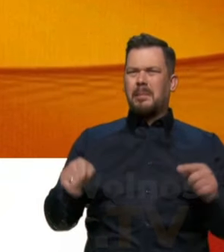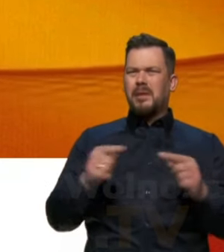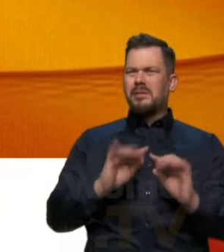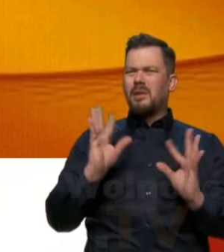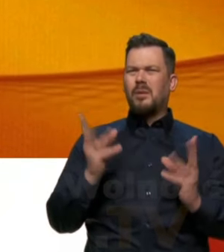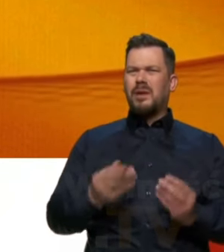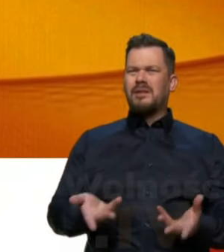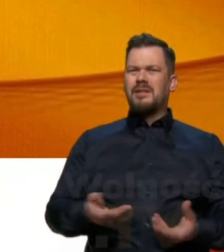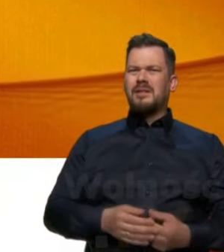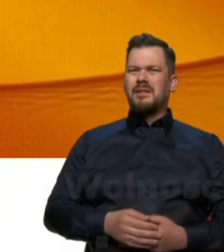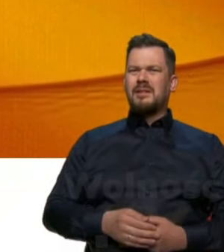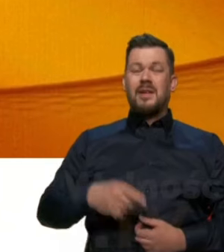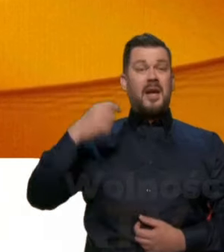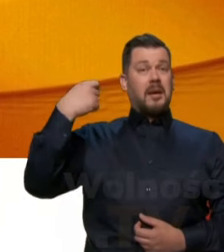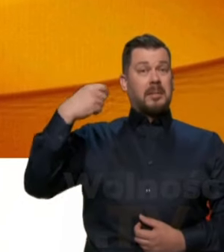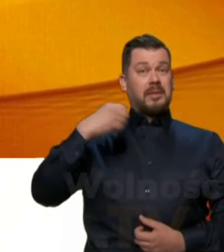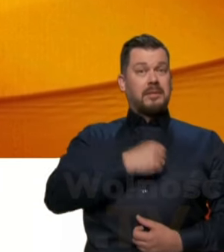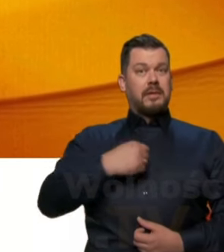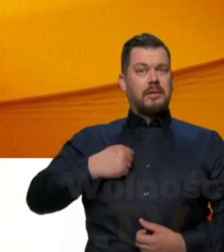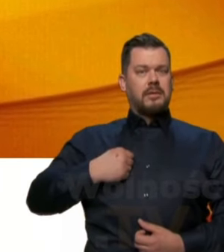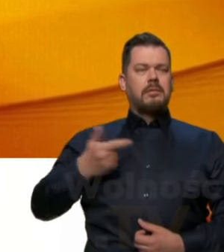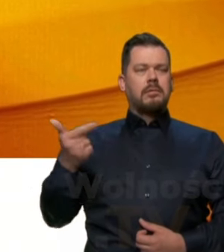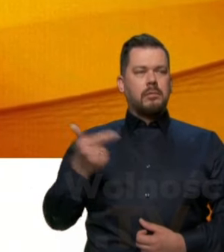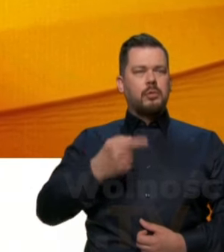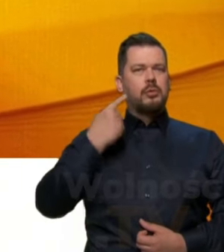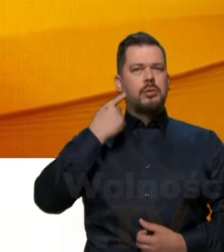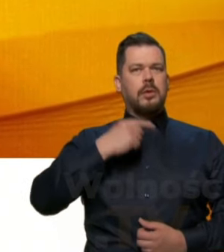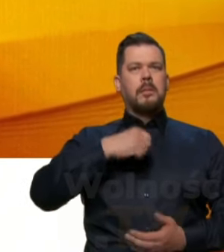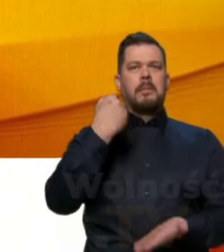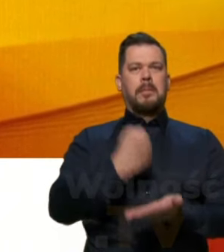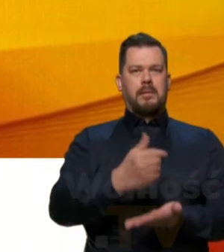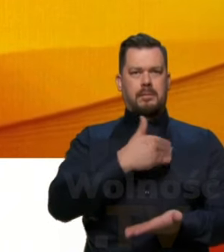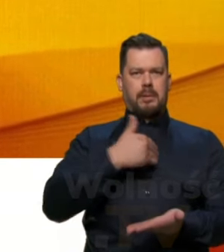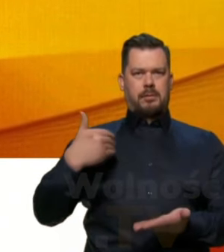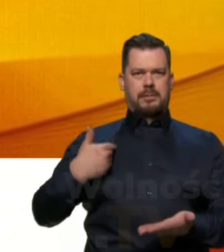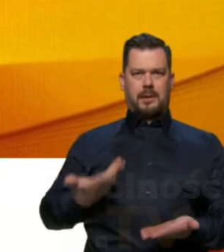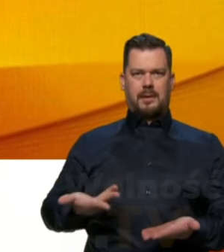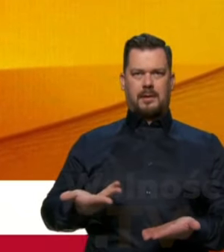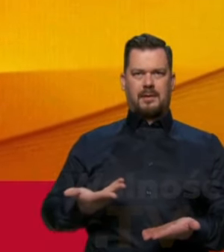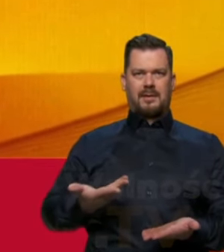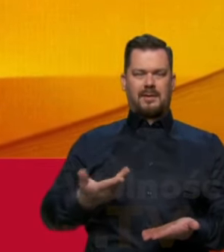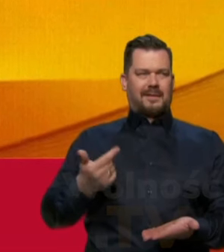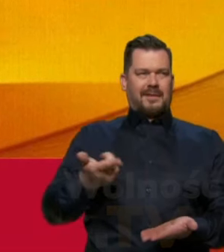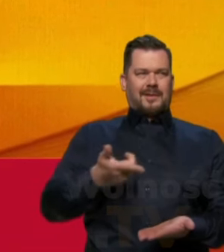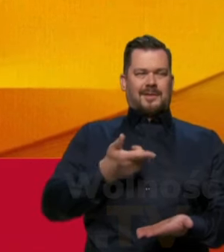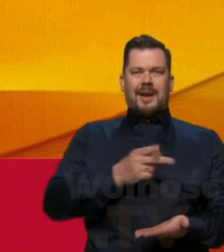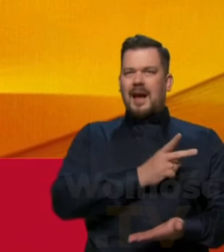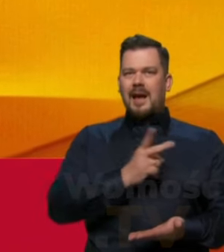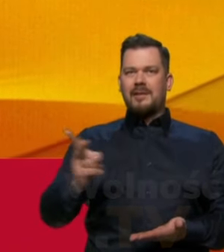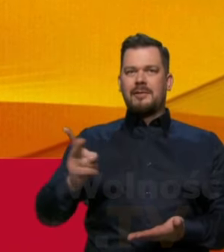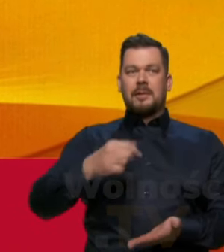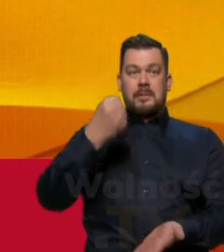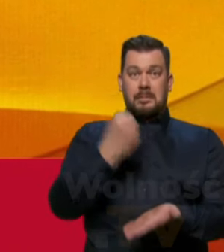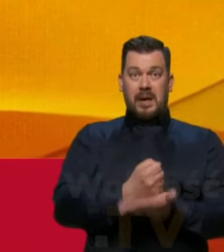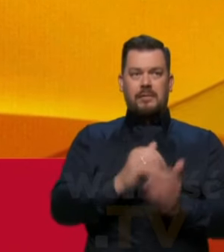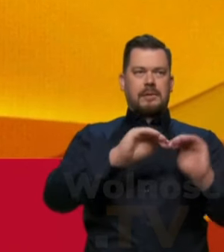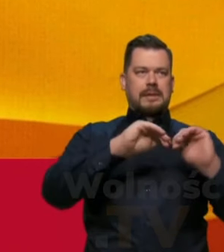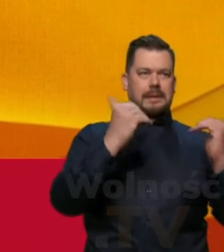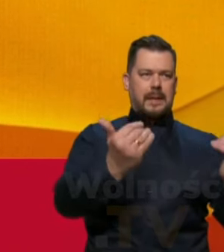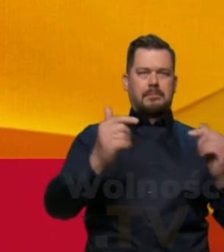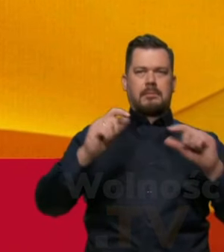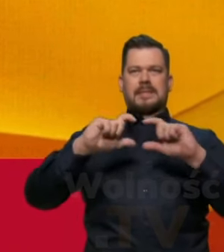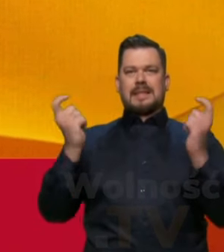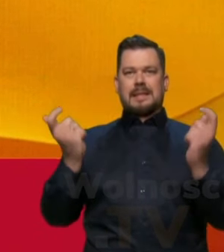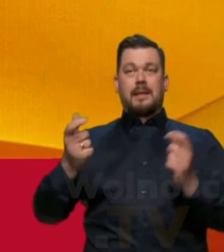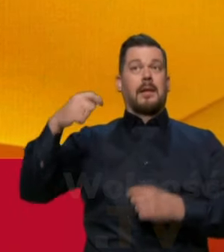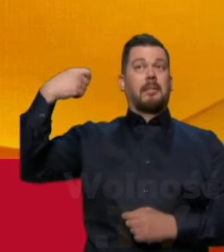Prezydent Warszawy musi przestrzegać obowiązującego w Polsce prawa. Zatem każde prawo przyjęte przez Sejm, Senat i